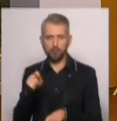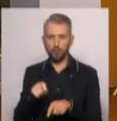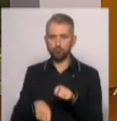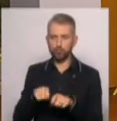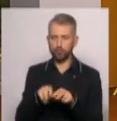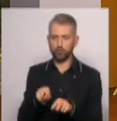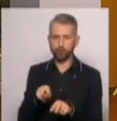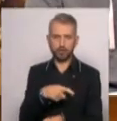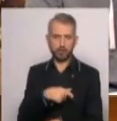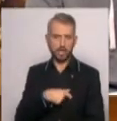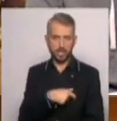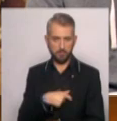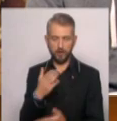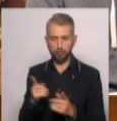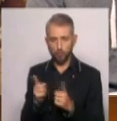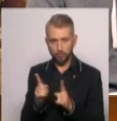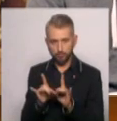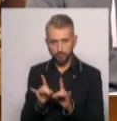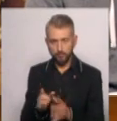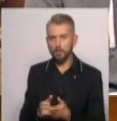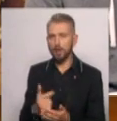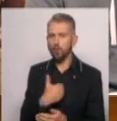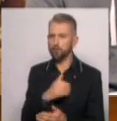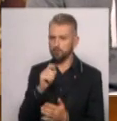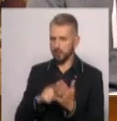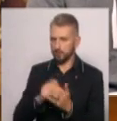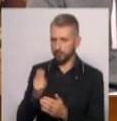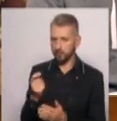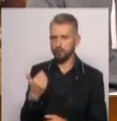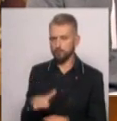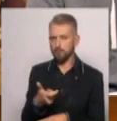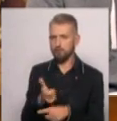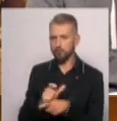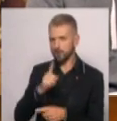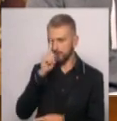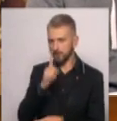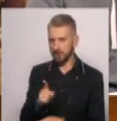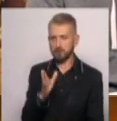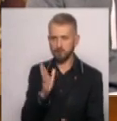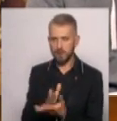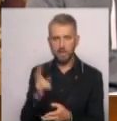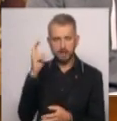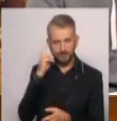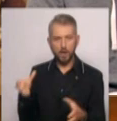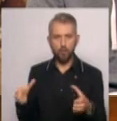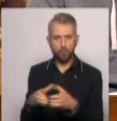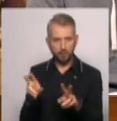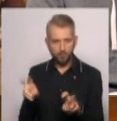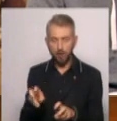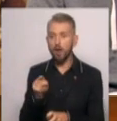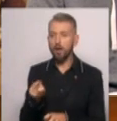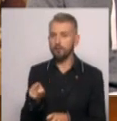коротко. Я хочу вам поставити питання. Вже більше місяця, якщо не помиляюся, існує «Київська команда». Скажіть, вам